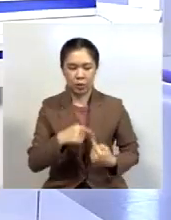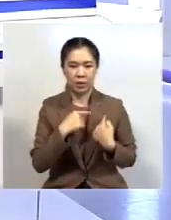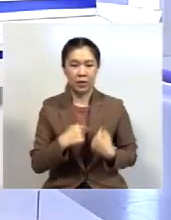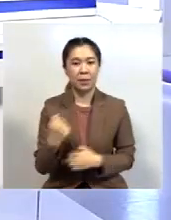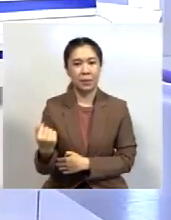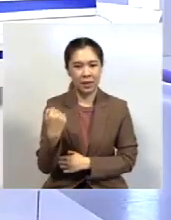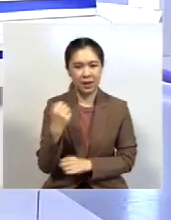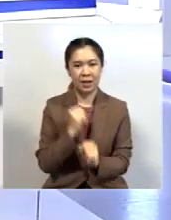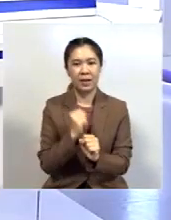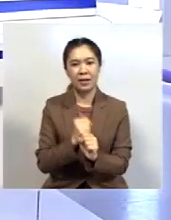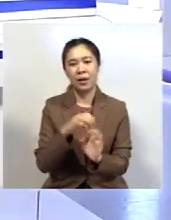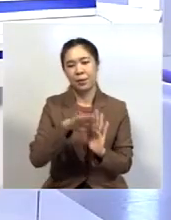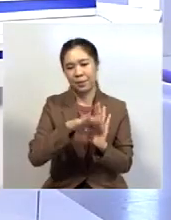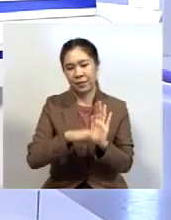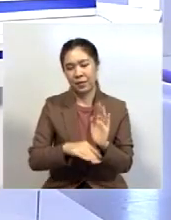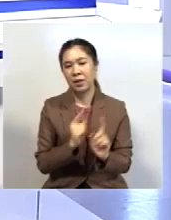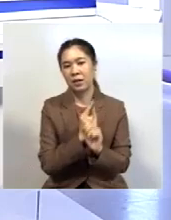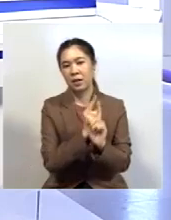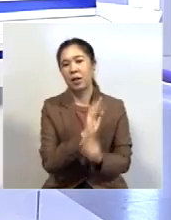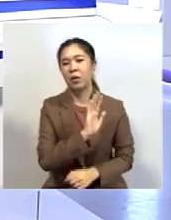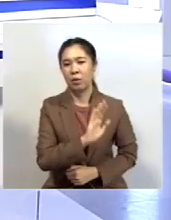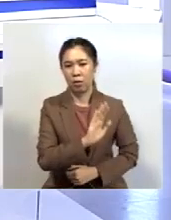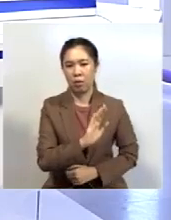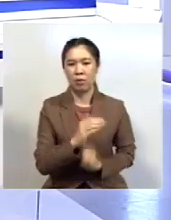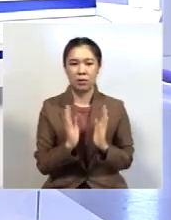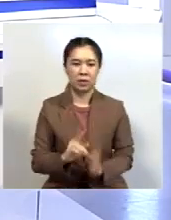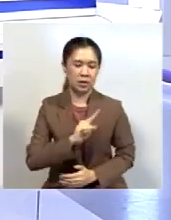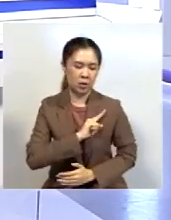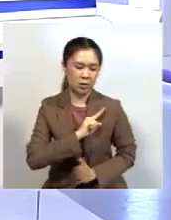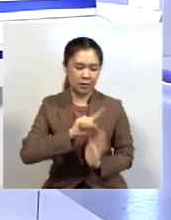ของการดำเนินงานของเจ้าหน้าที่ด้วย ค่ะแต่ตอนนี้ต้องบอกว่าเจ้าหน้าที่ทำงานกันตลอด24ชั่วโมงเลยนะคะ